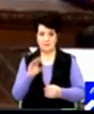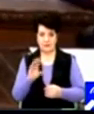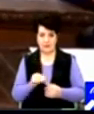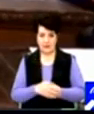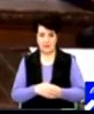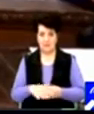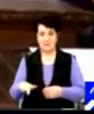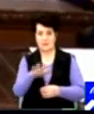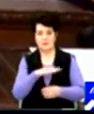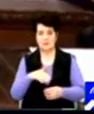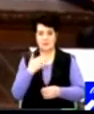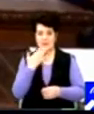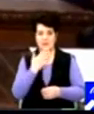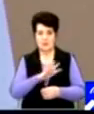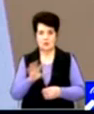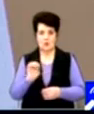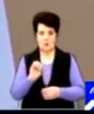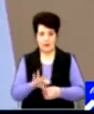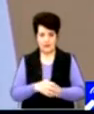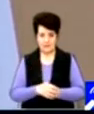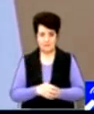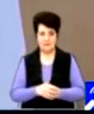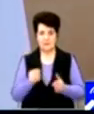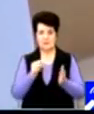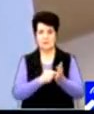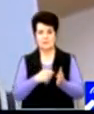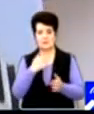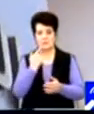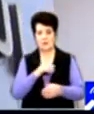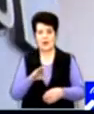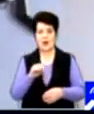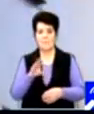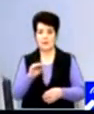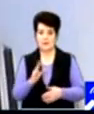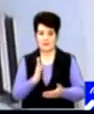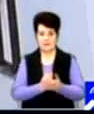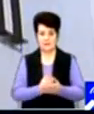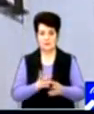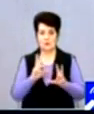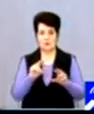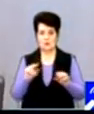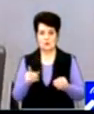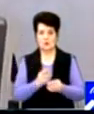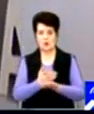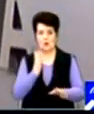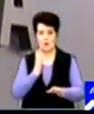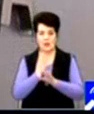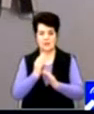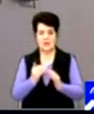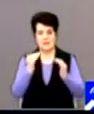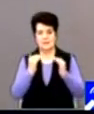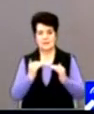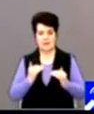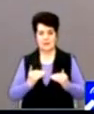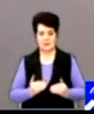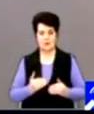pentru circumscripția națională și nu 14. Codul electoral prevede însă că mandatele sunt distribuite succesiv în ordinea descrescătoare partidelor